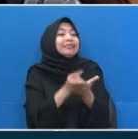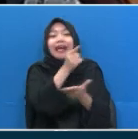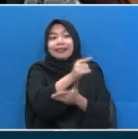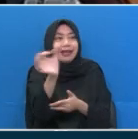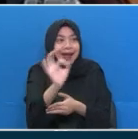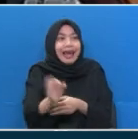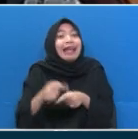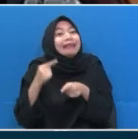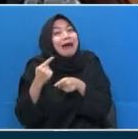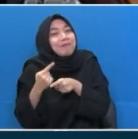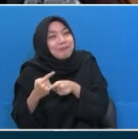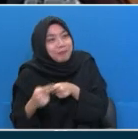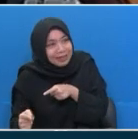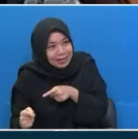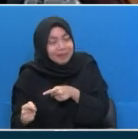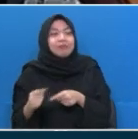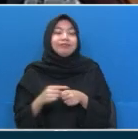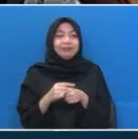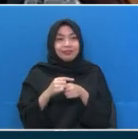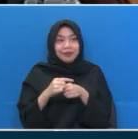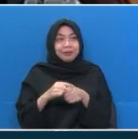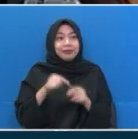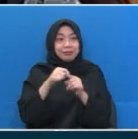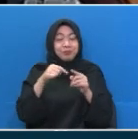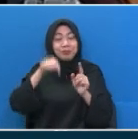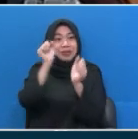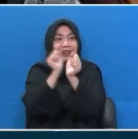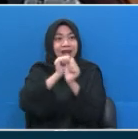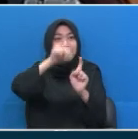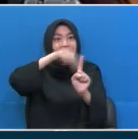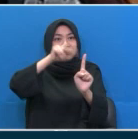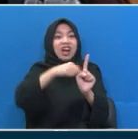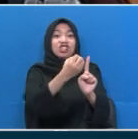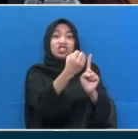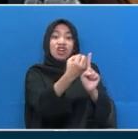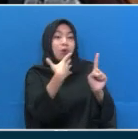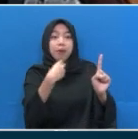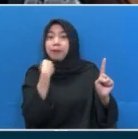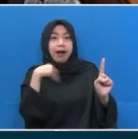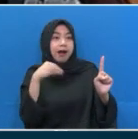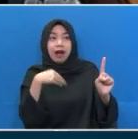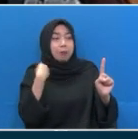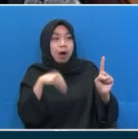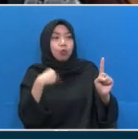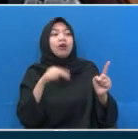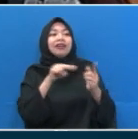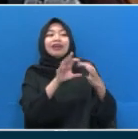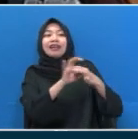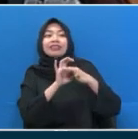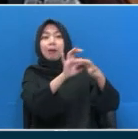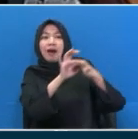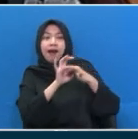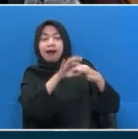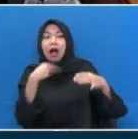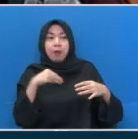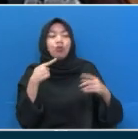dalam pemeriksaan pidana ketika terdakwa itu tidak mau menjawab dianggap tidak kooperatif ini akan menjadi pemberat